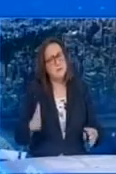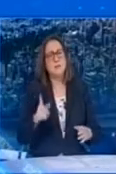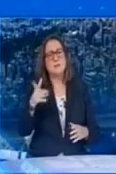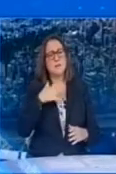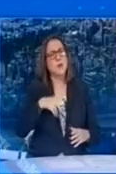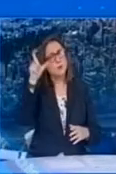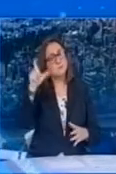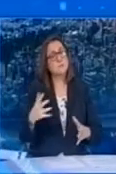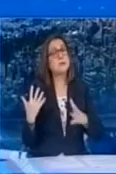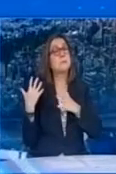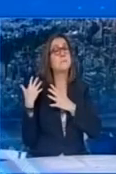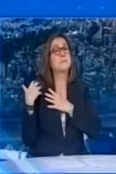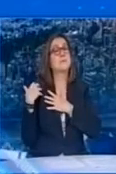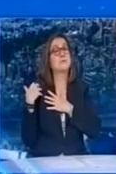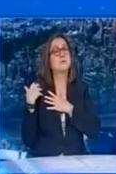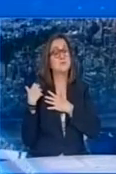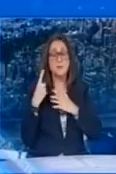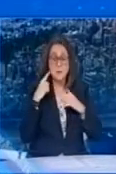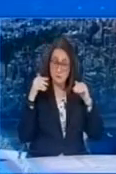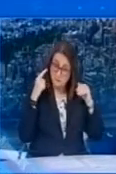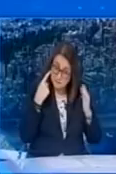άμεσα αυτά τα απαραίτητα μέτρα.